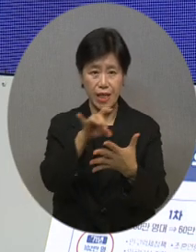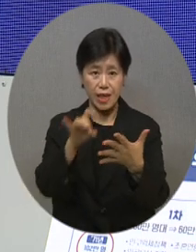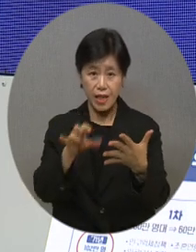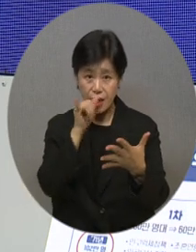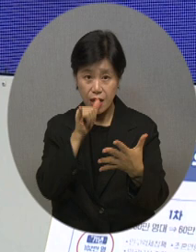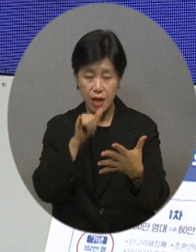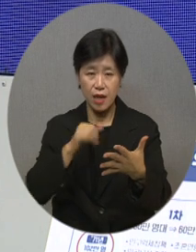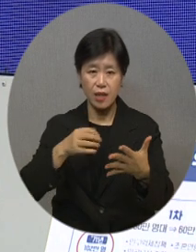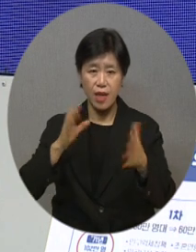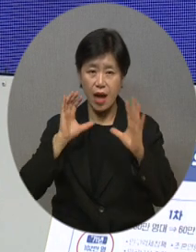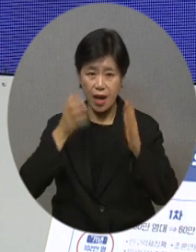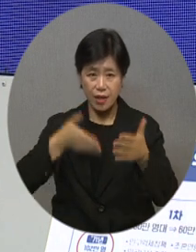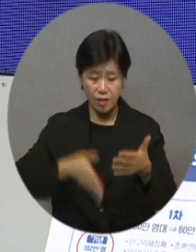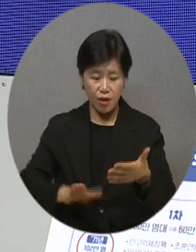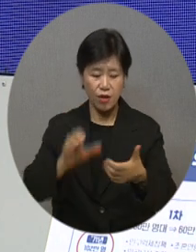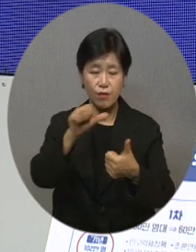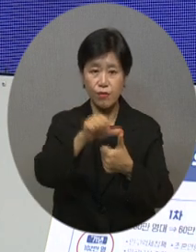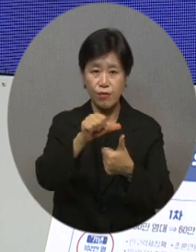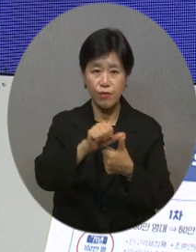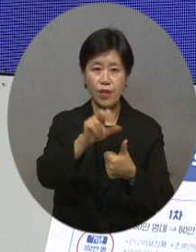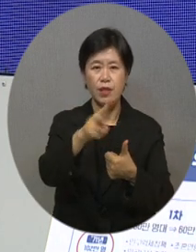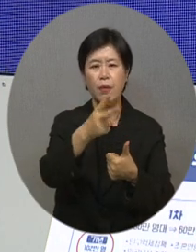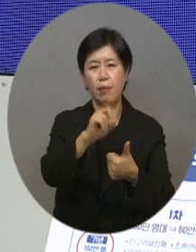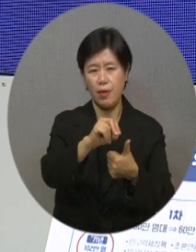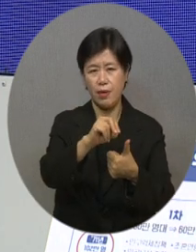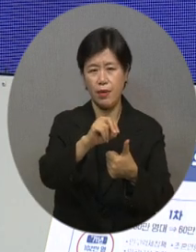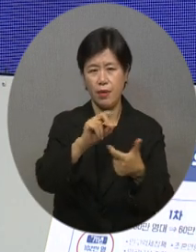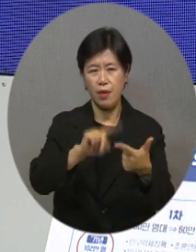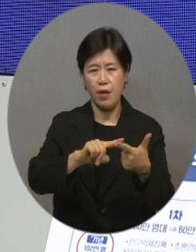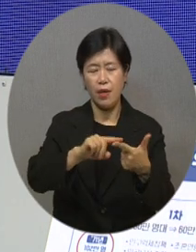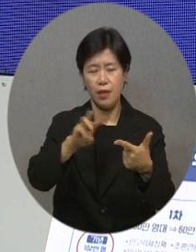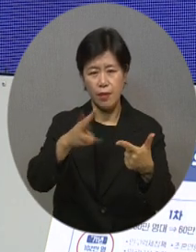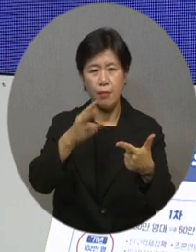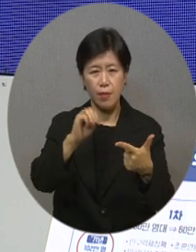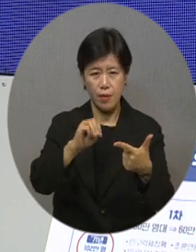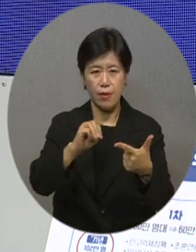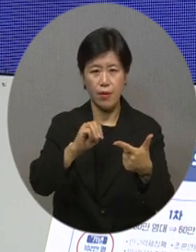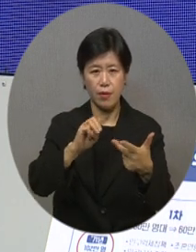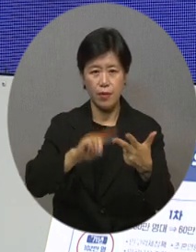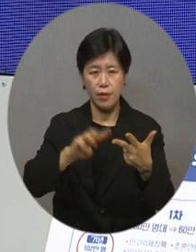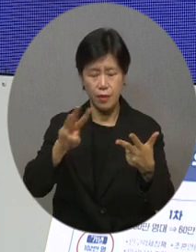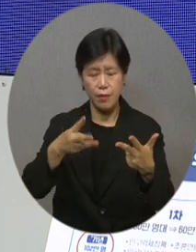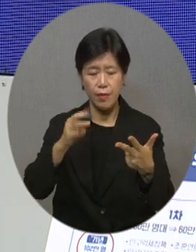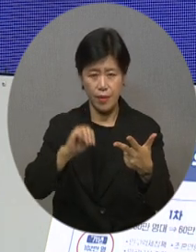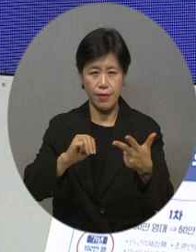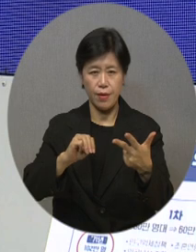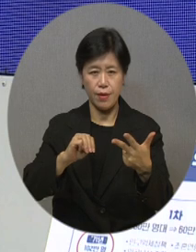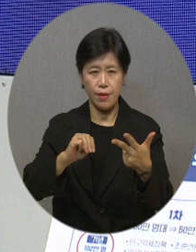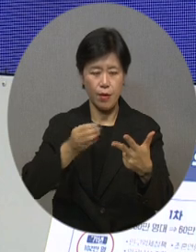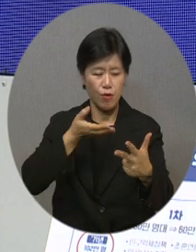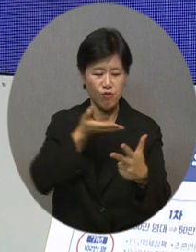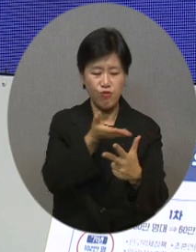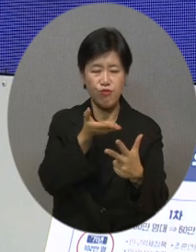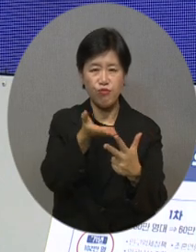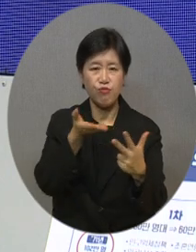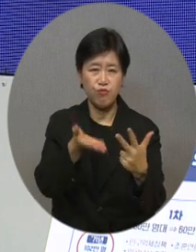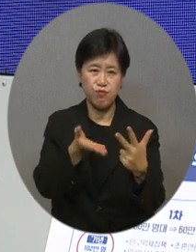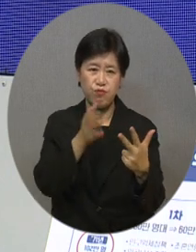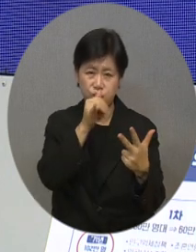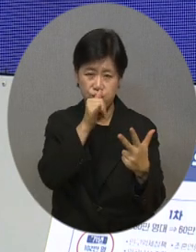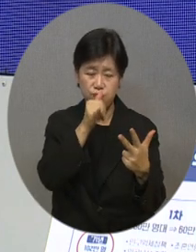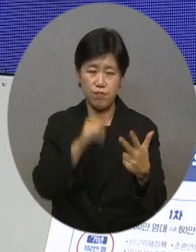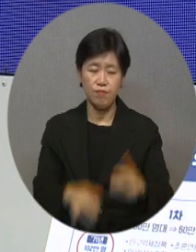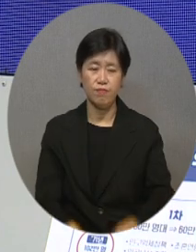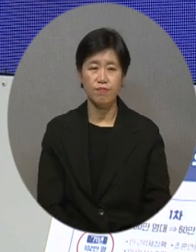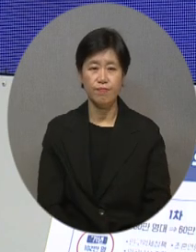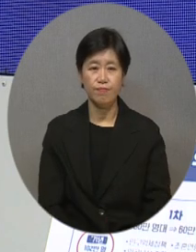200만 원을 저희가 지급을 하지만 둘째 애부터는 300만 원, 셋째도 300만 원 그렇게 100만 원을 지금 올렸다는 그런